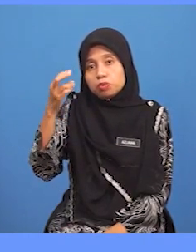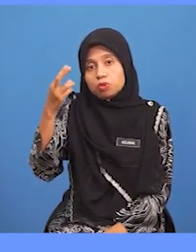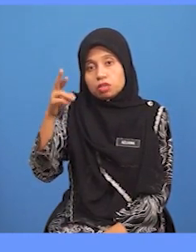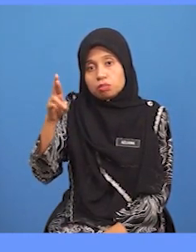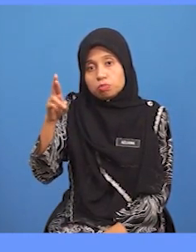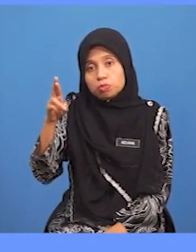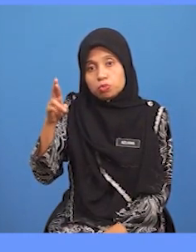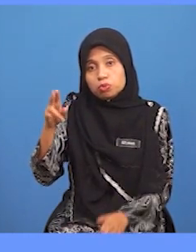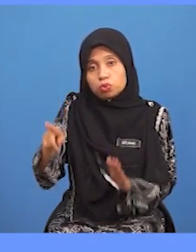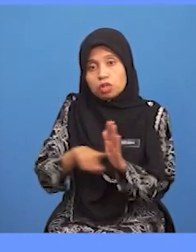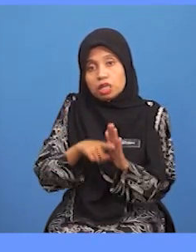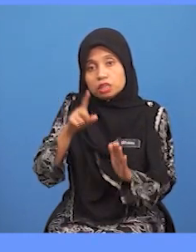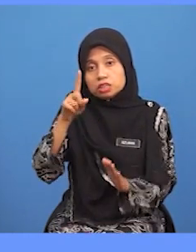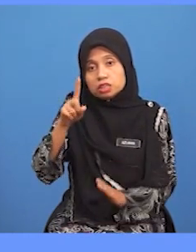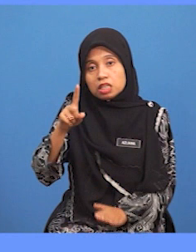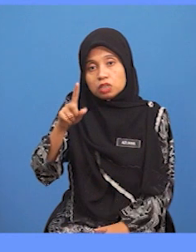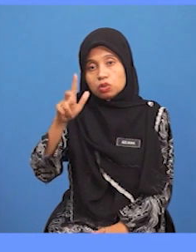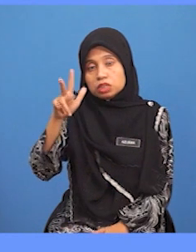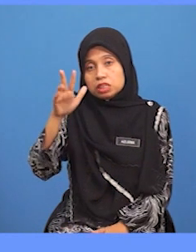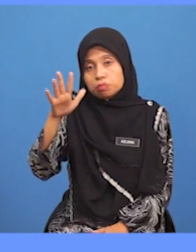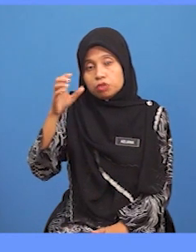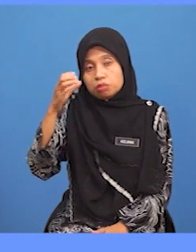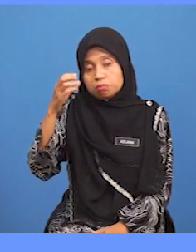RM140,000 tolak jumlah kos tahun 2018